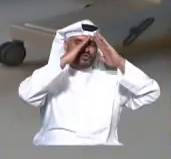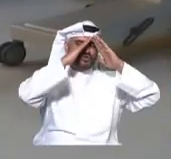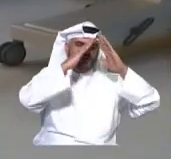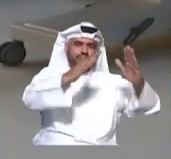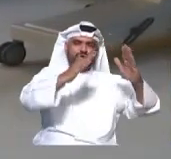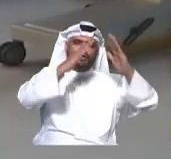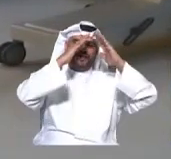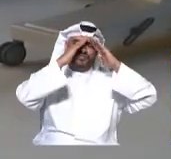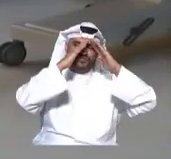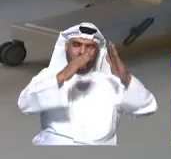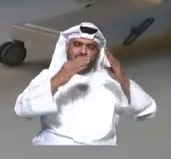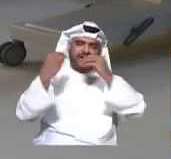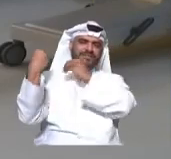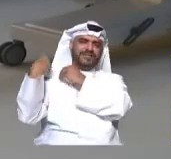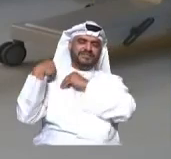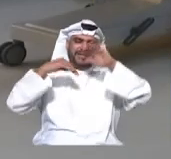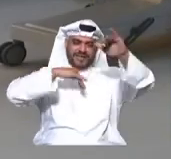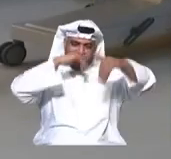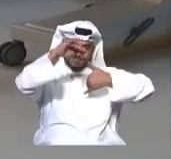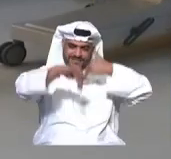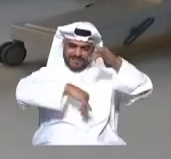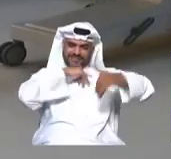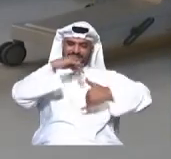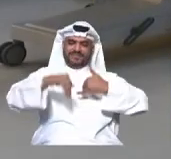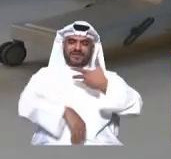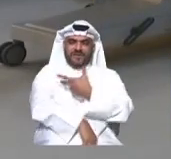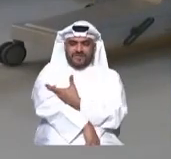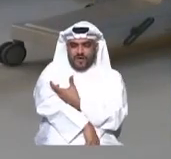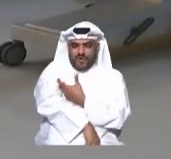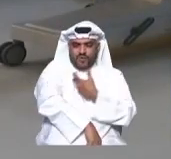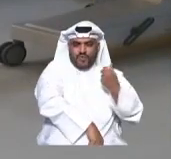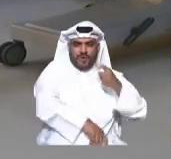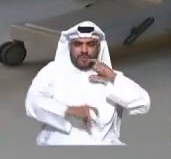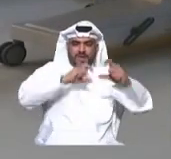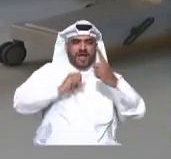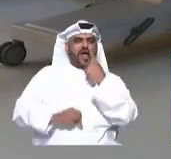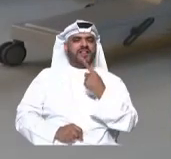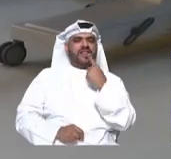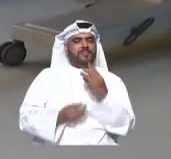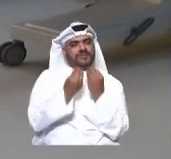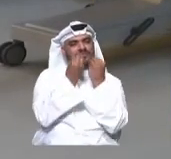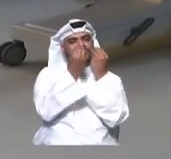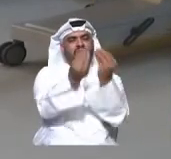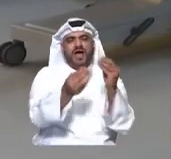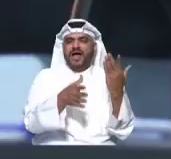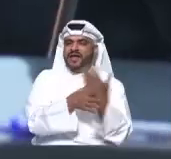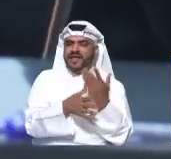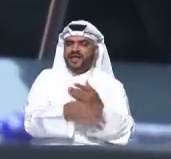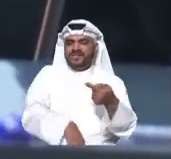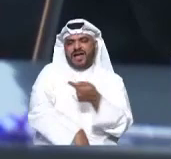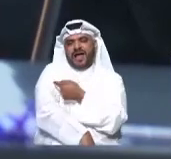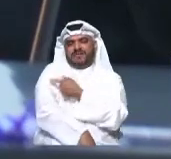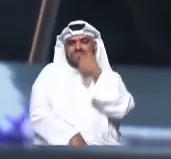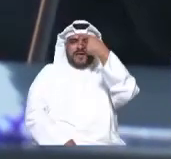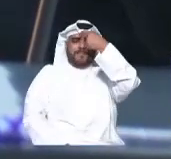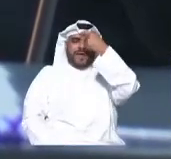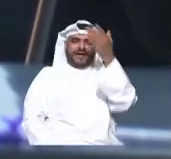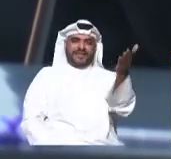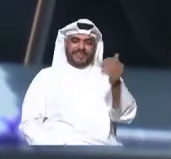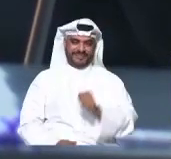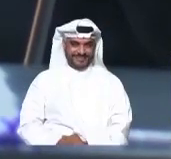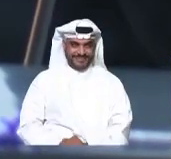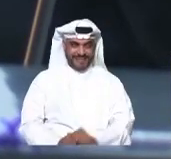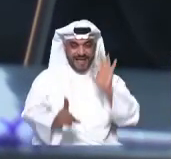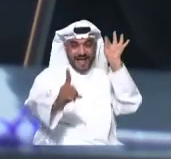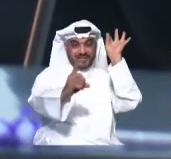حضورهم بهاليوم وكل يوم، وأدعوهم للمشاركة ولا يبخلون علينا بالتبرع بالدم لمرضانا. تهدف